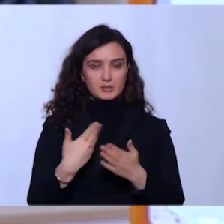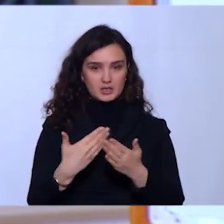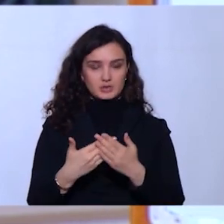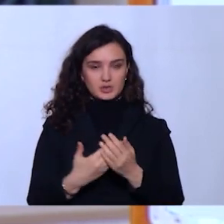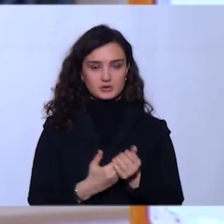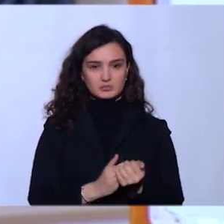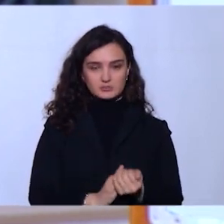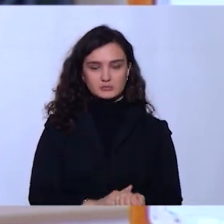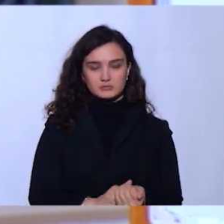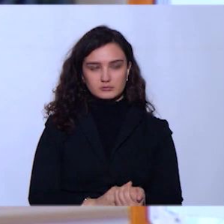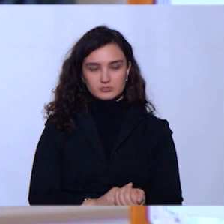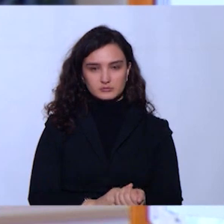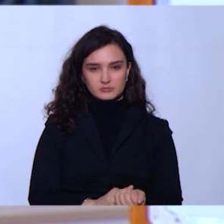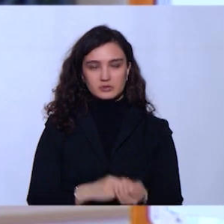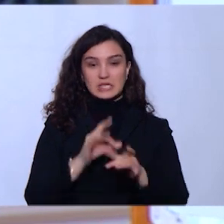დამახასიათებელია